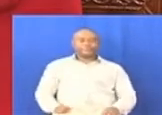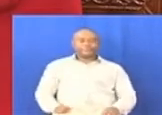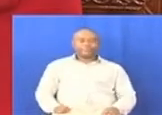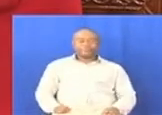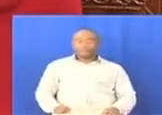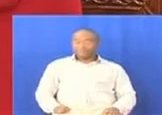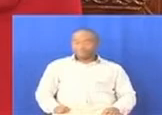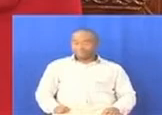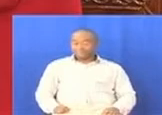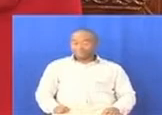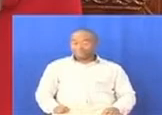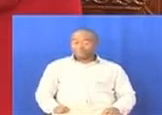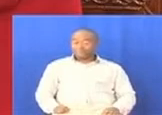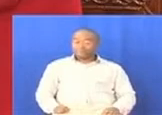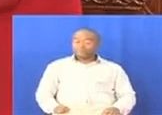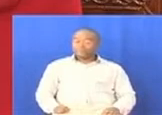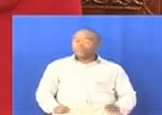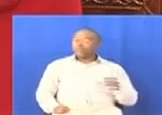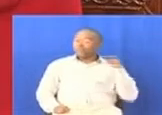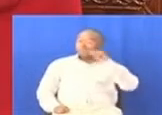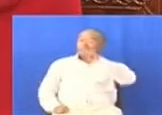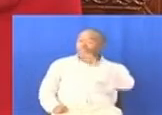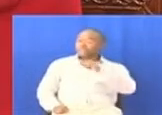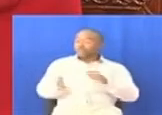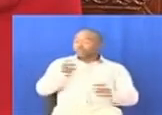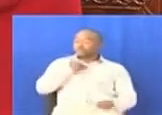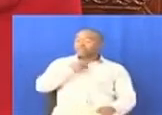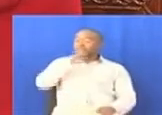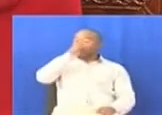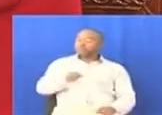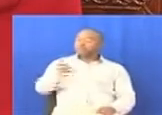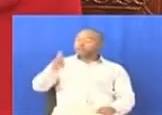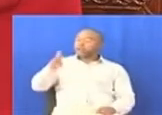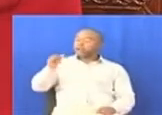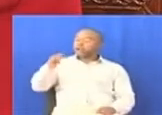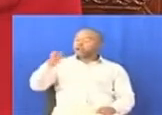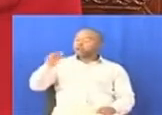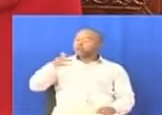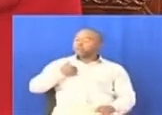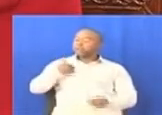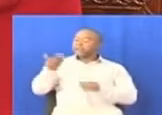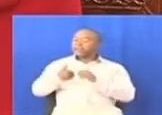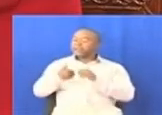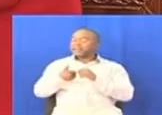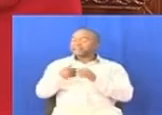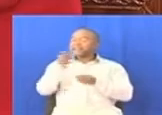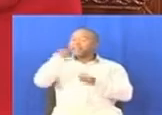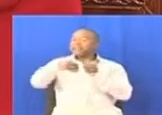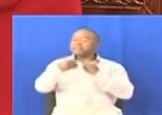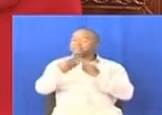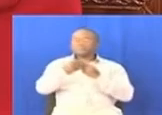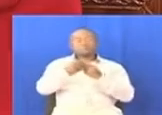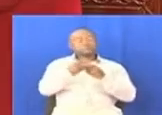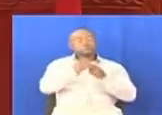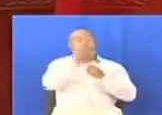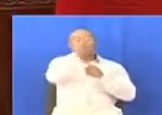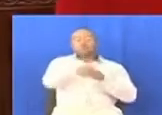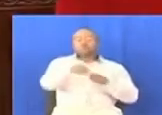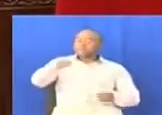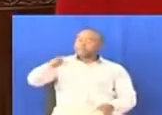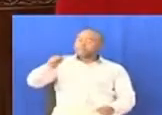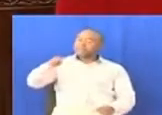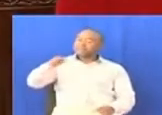Yaani wewe unataka mtu wa Rombo anayekata ndizi ushiri kupeleka mamsera